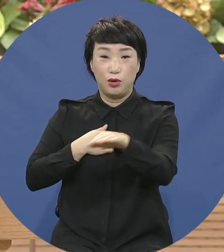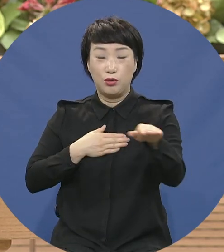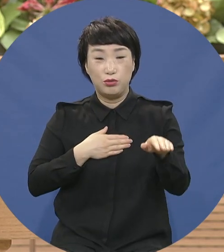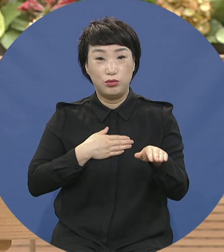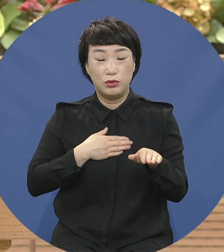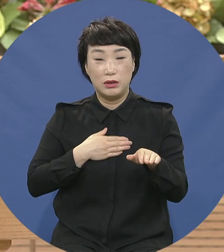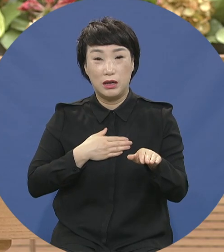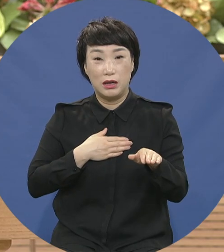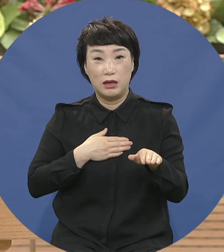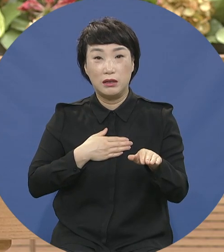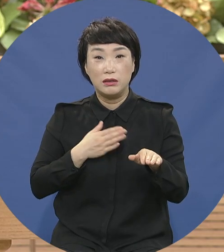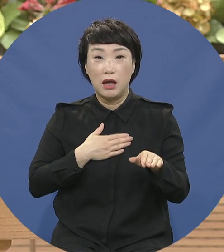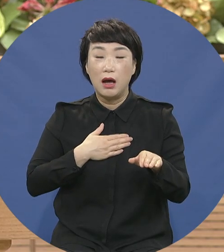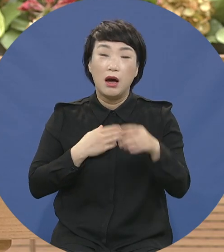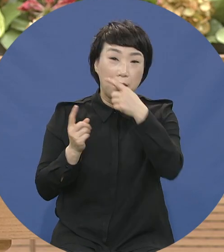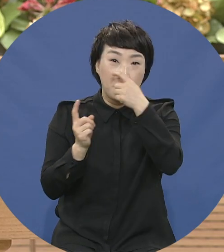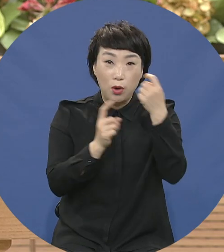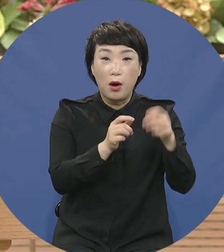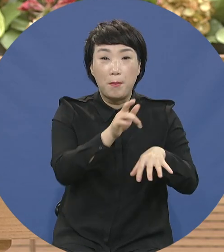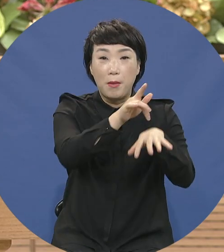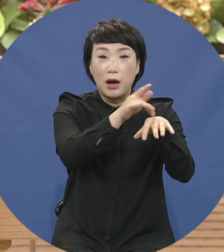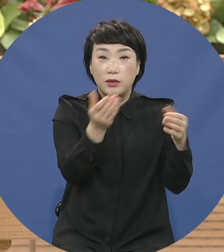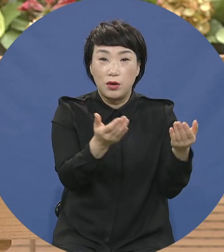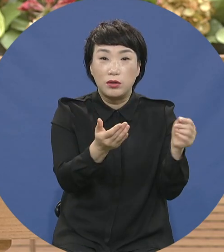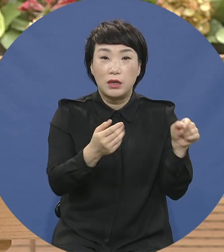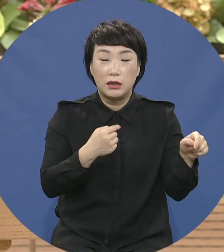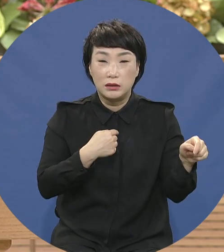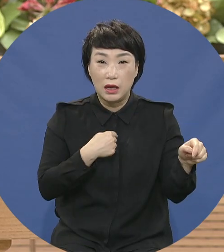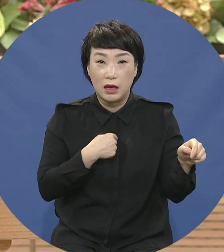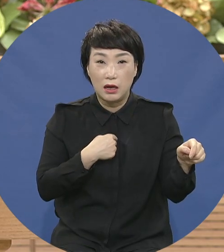얼마나 미혹하는 마귀와